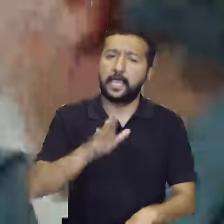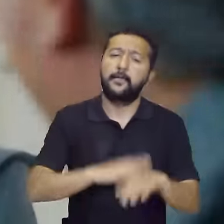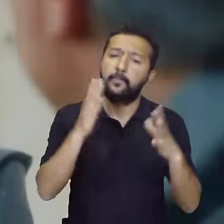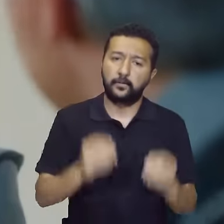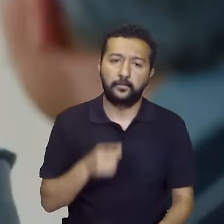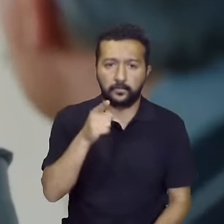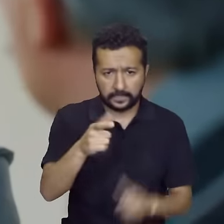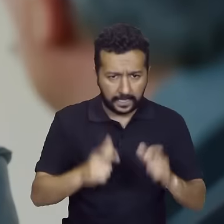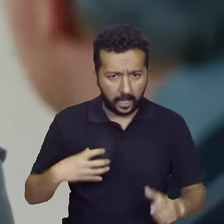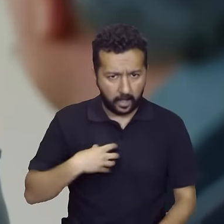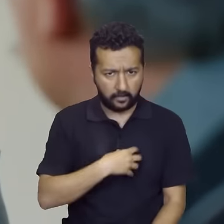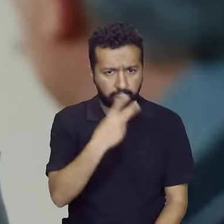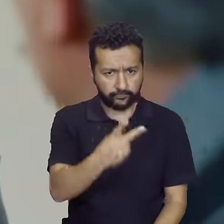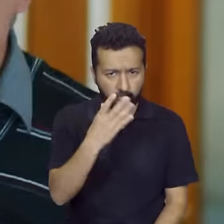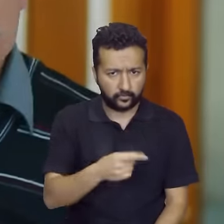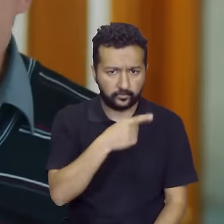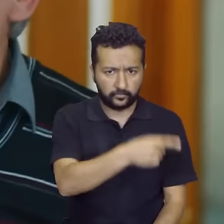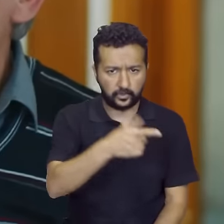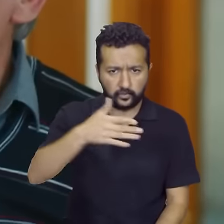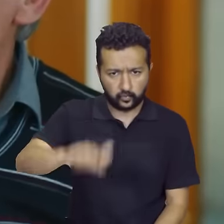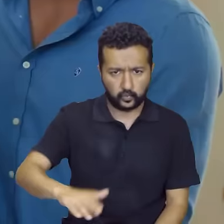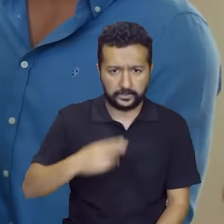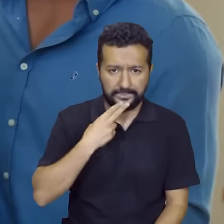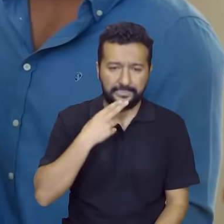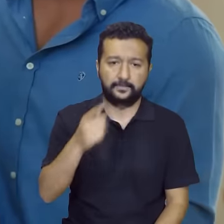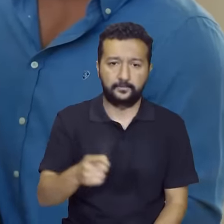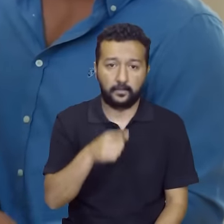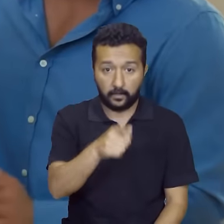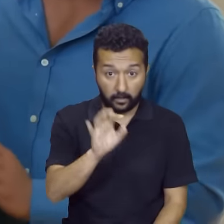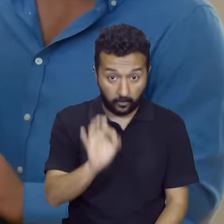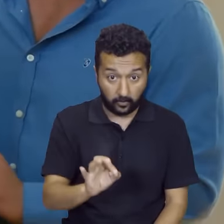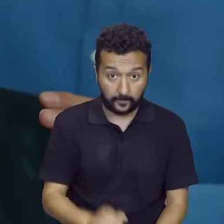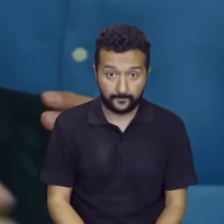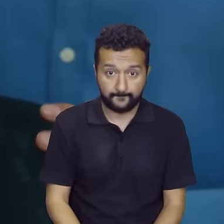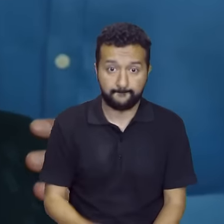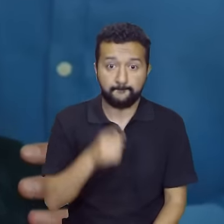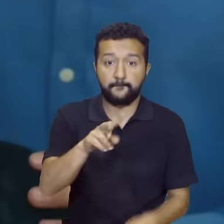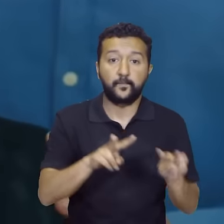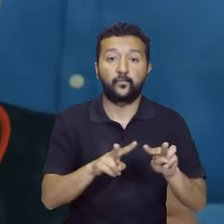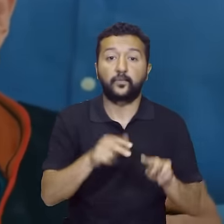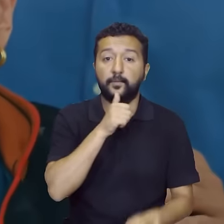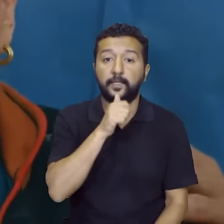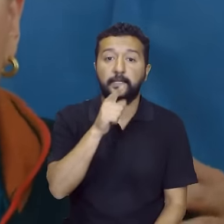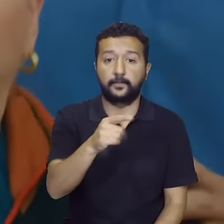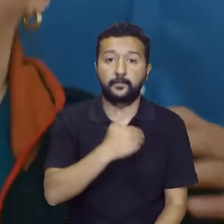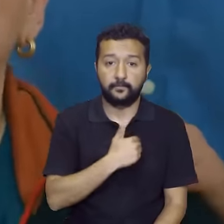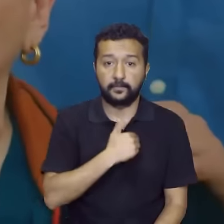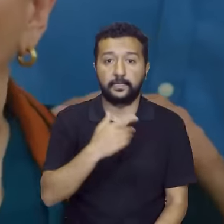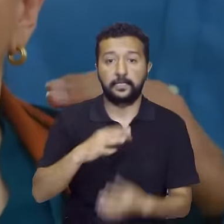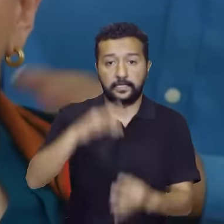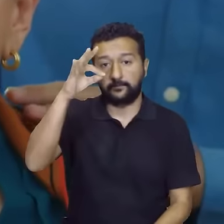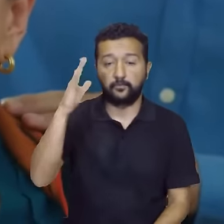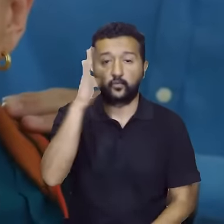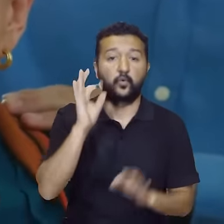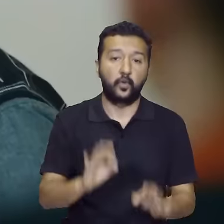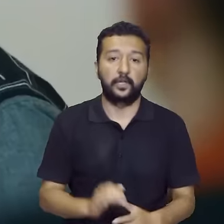olur. Yahu nereden annen oluyor senin bu yerden bitme cüce? Aa, Münir Bey, Münir Bey benim tipim uzun